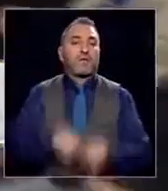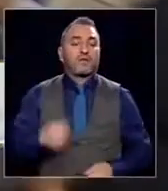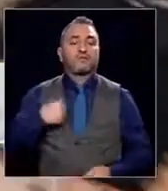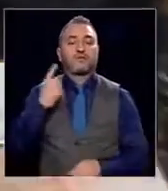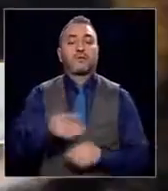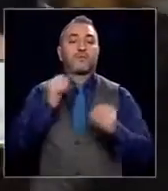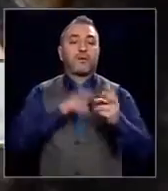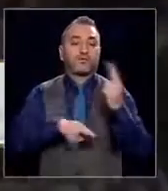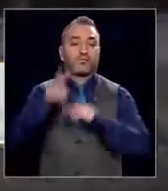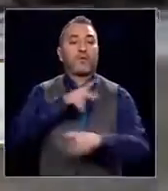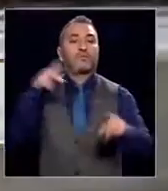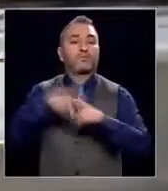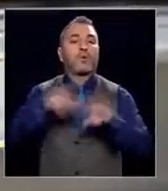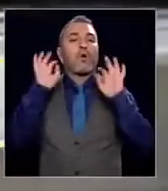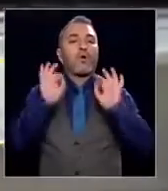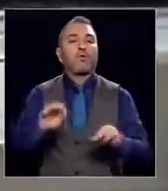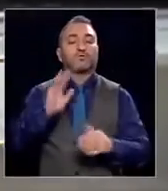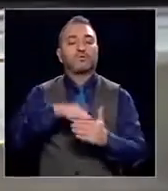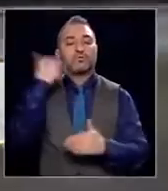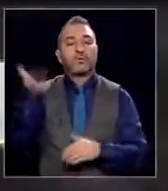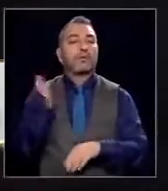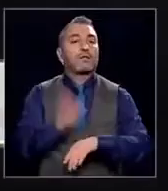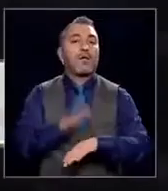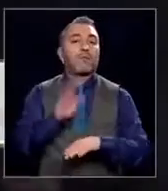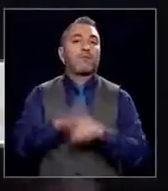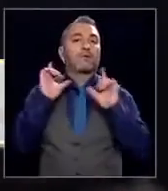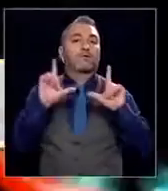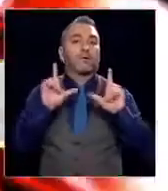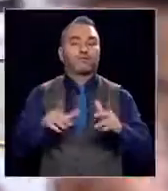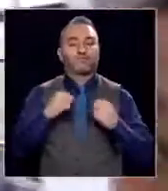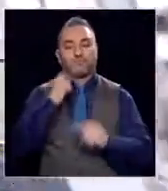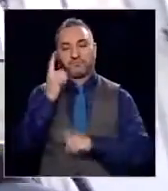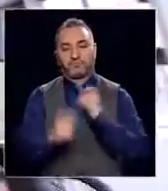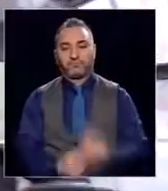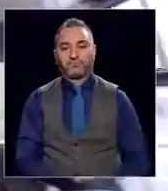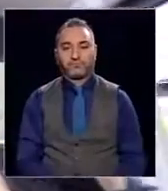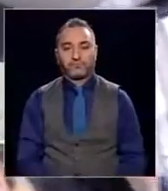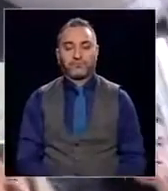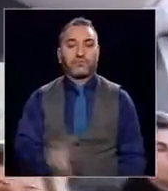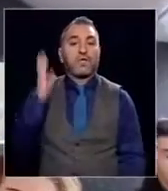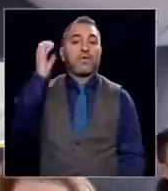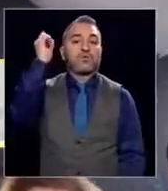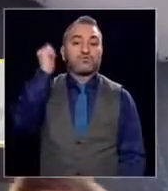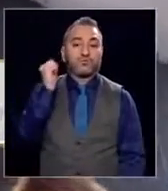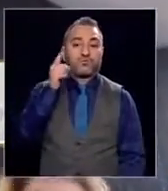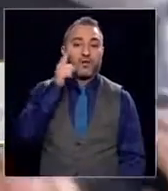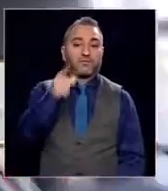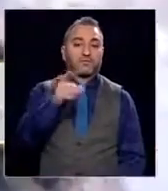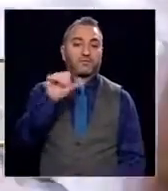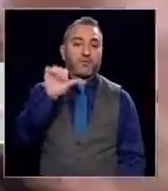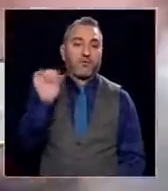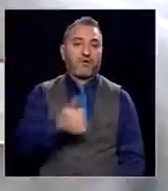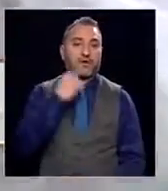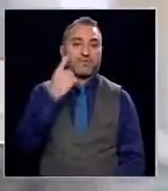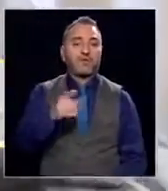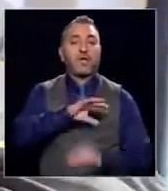araçlarını kullanırken ya da kullandıktan sonra nelere dikkat etmemiz gerekiyor? Tutma yerleri. Bunlar çok önemli. Buralar